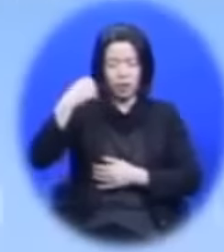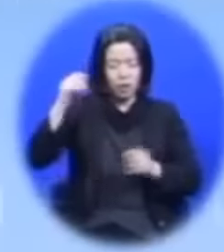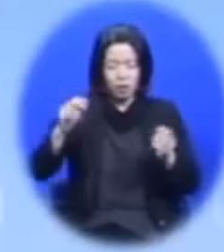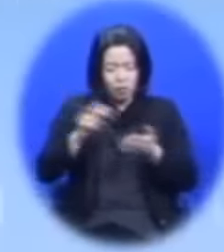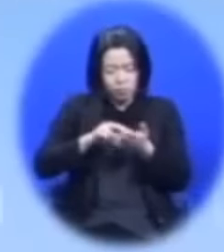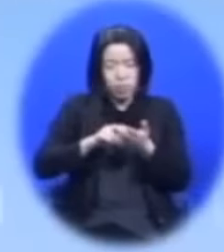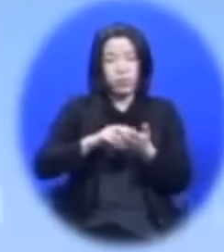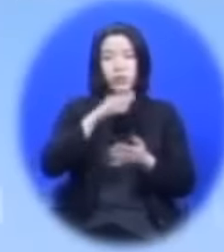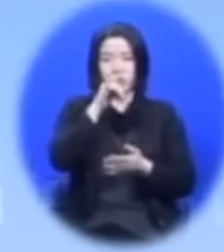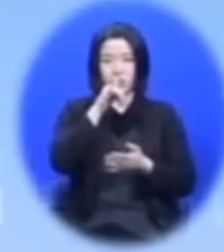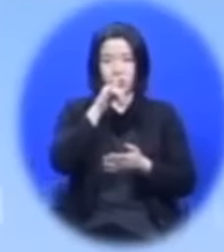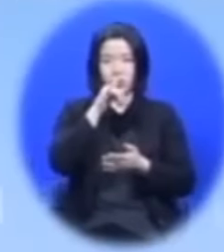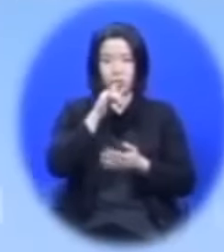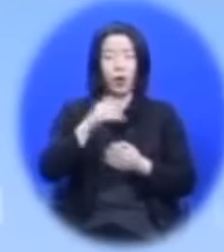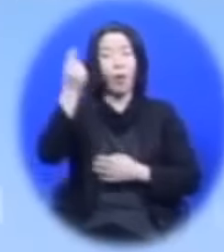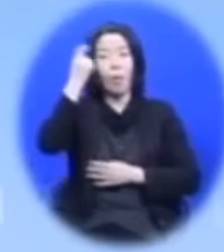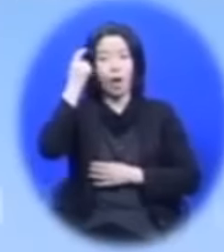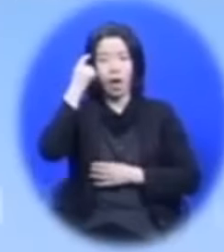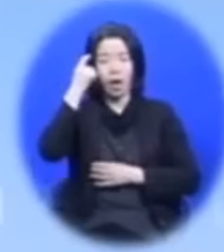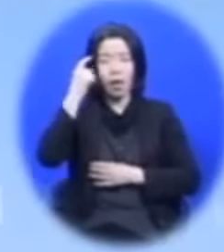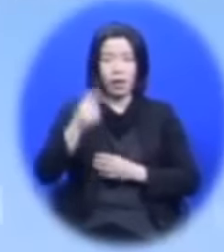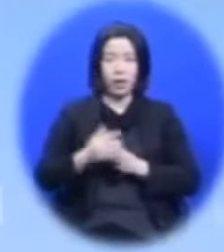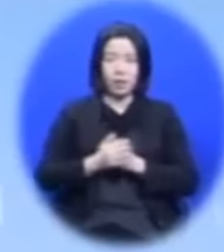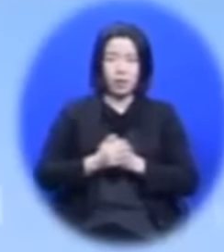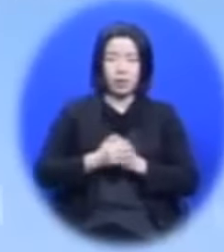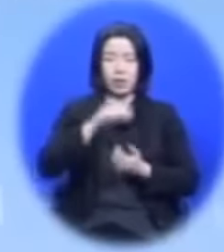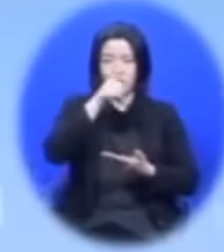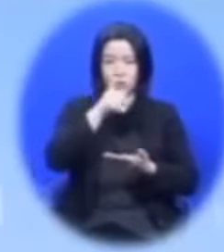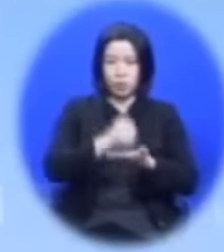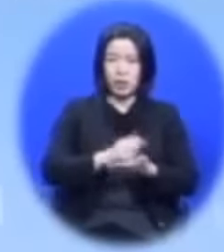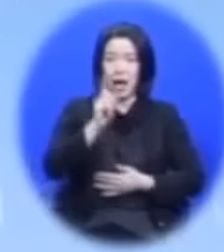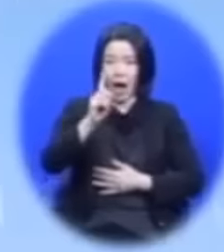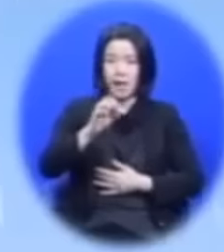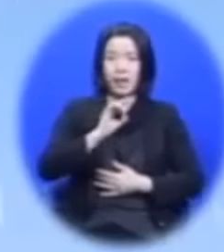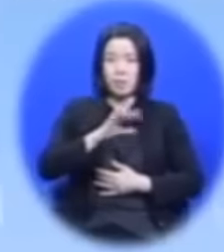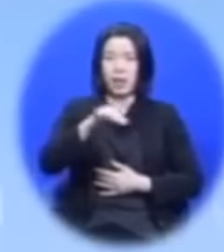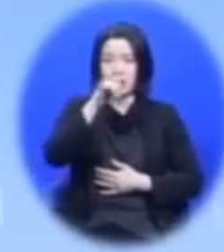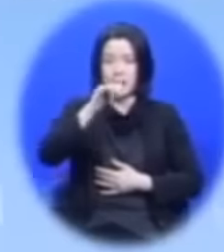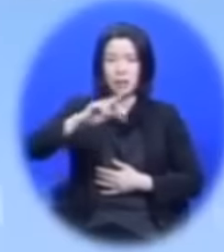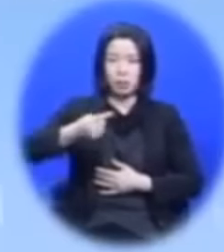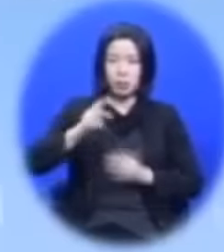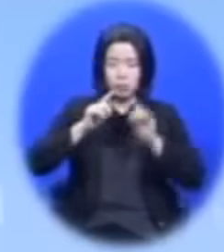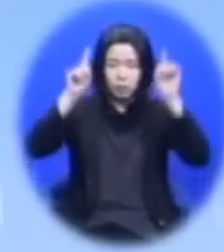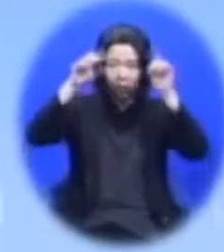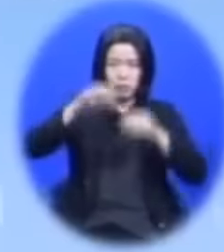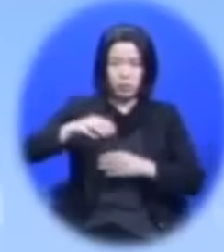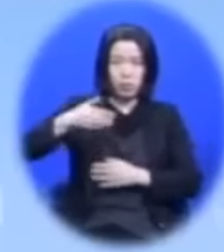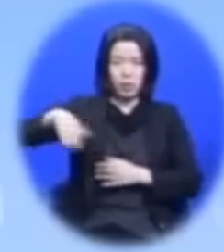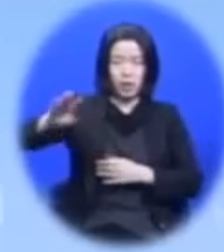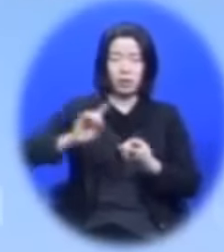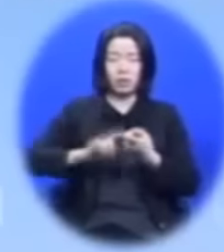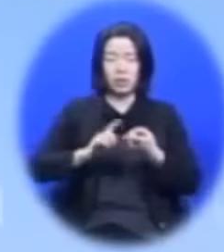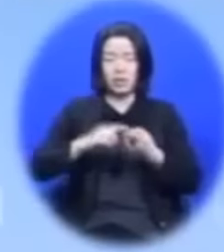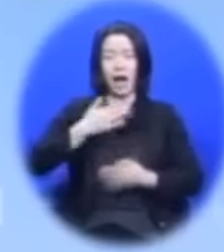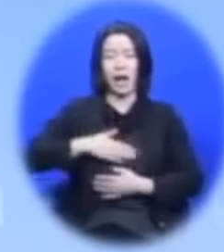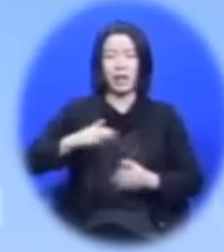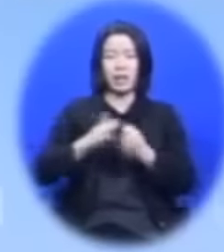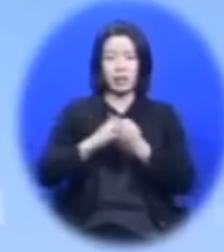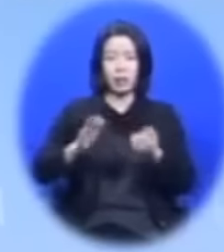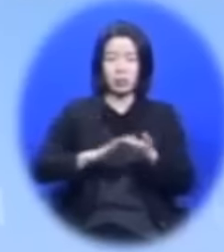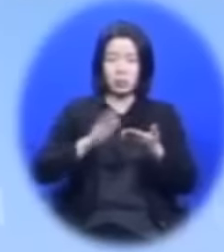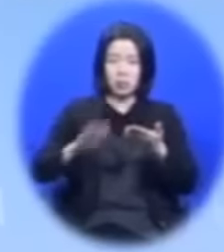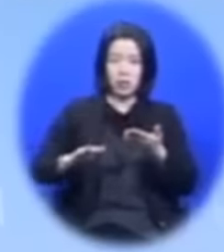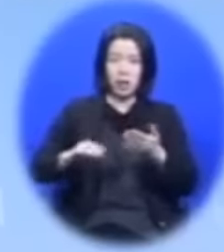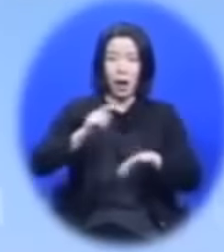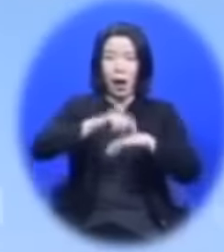떨었습니다. 왜? 죄가 하나만 있어도 지옥 가는 것을 그가 알았기 때문에,